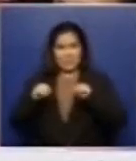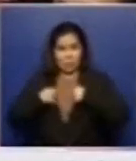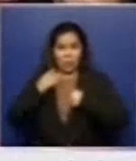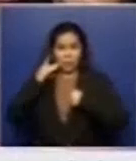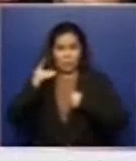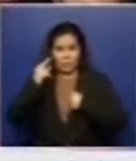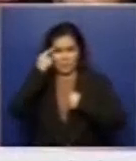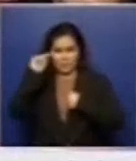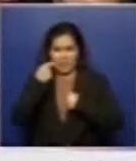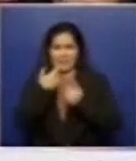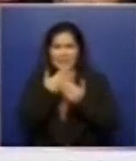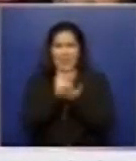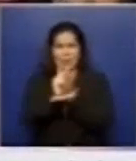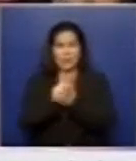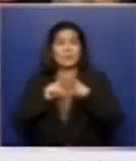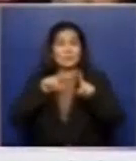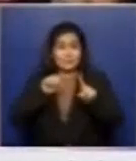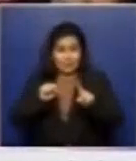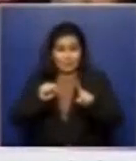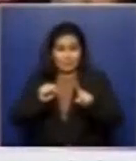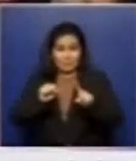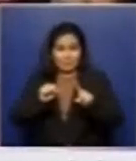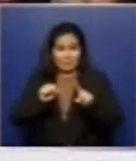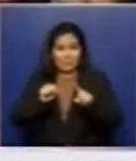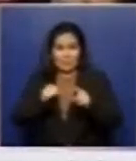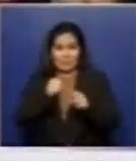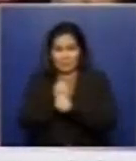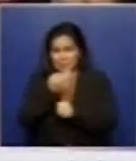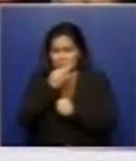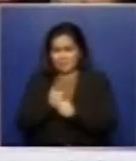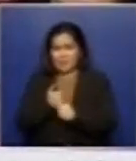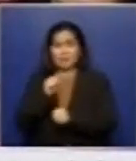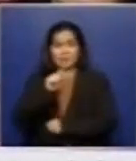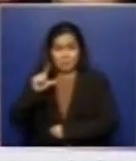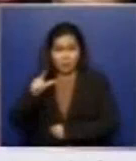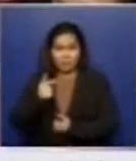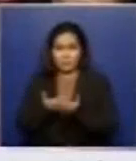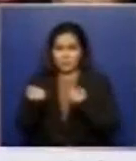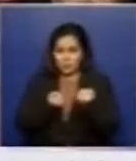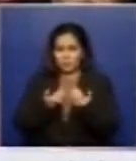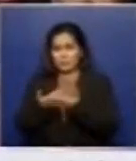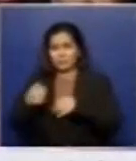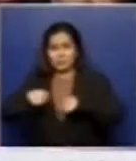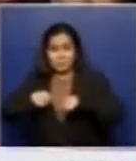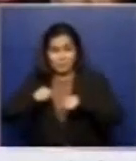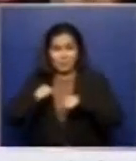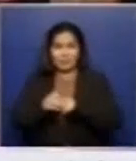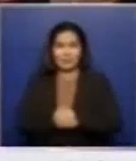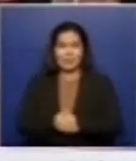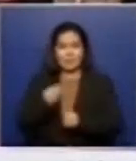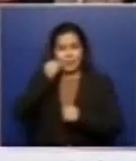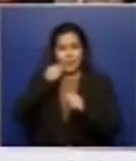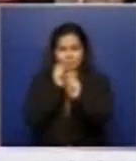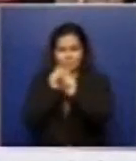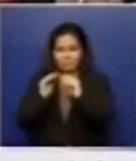ขอยืม 100,000 จาก 100,000 ไร่ละ 110 ไร่ได้ 100,000 หลายคนก็ไปซื้อรถไปซื้อมอเตอร์ไซค์ไปซ่อมบ้